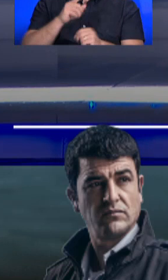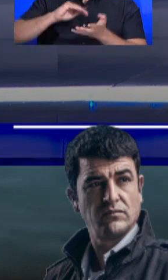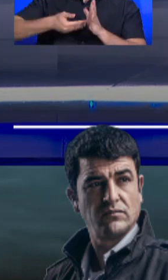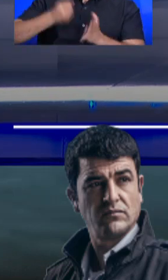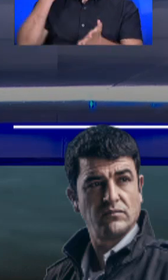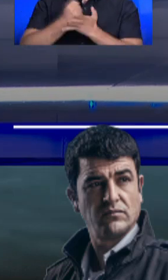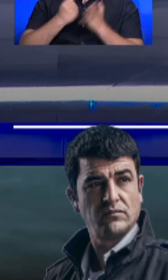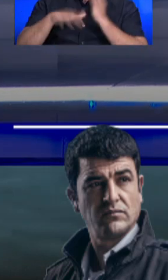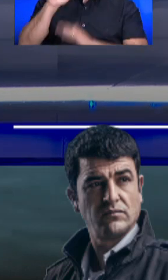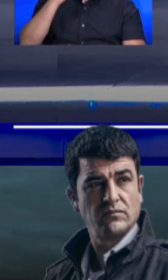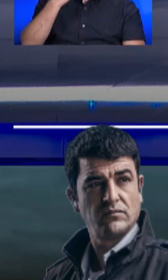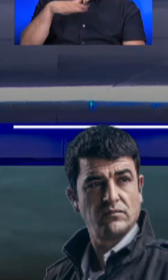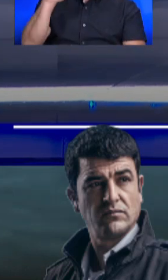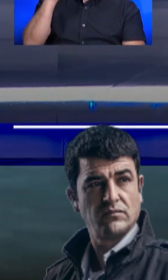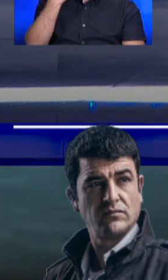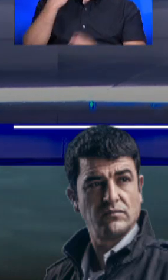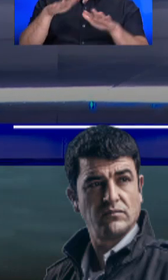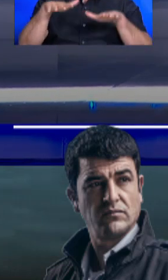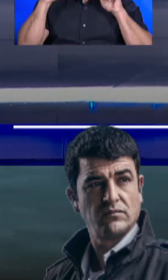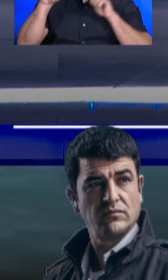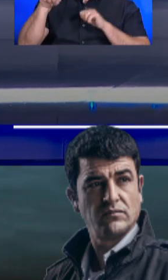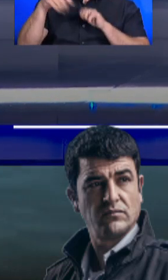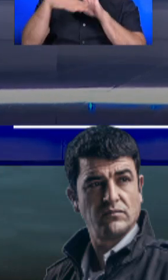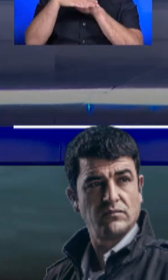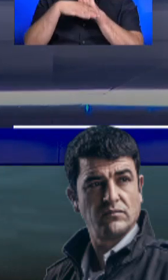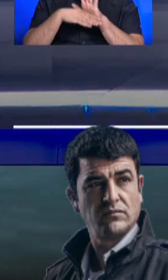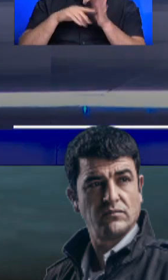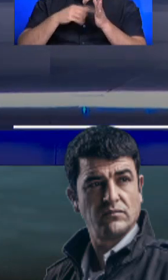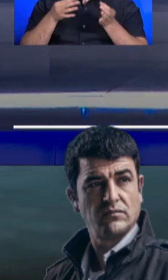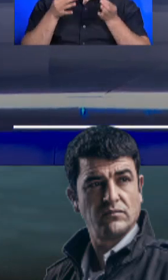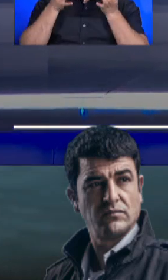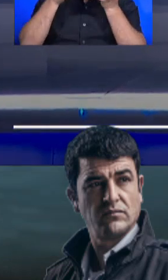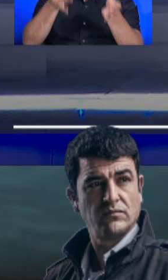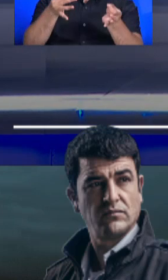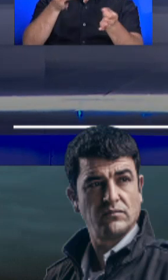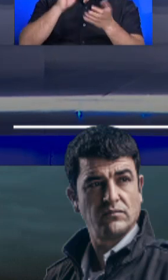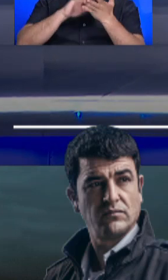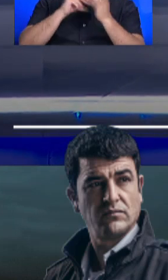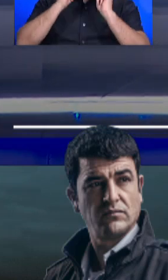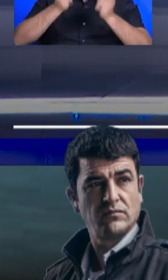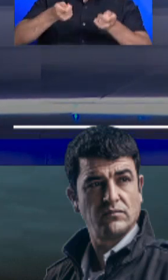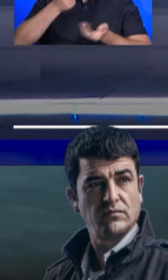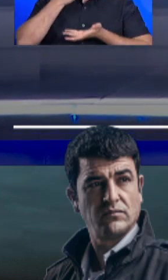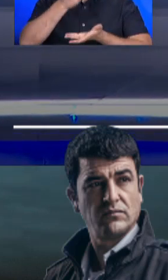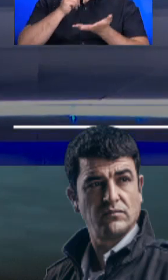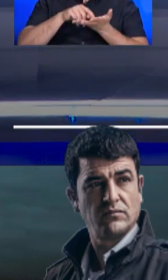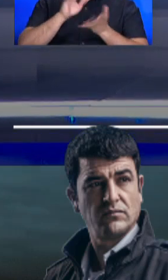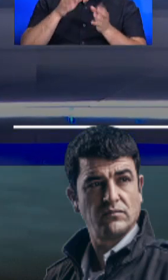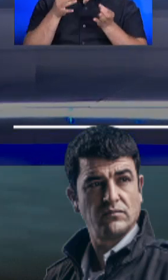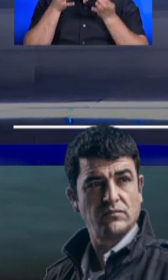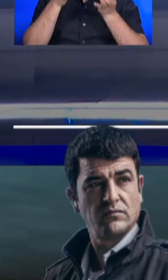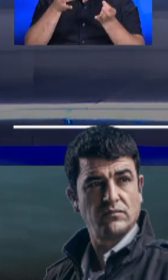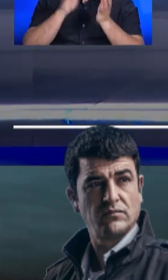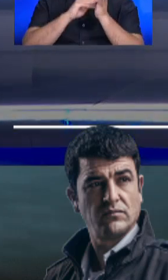לקריאה שנייה ושלישית במליאת הכנסת את החוק שנועד לדחות את מועד הגשת התקציב, ולכן גם לדחות את המועד